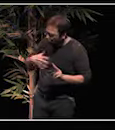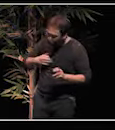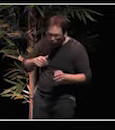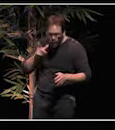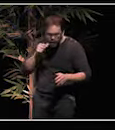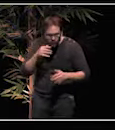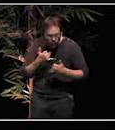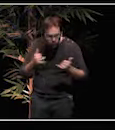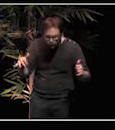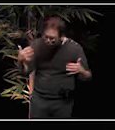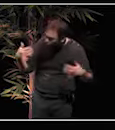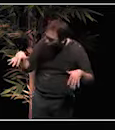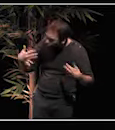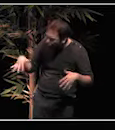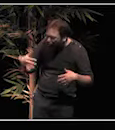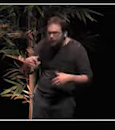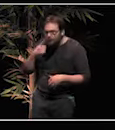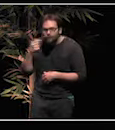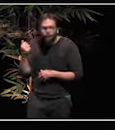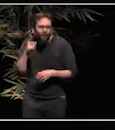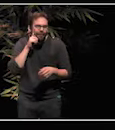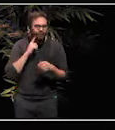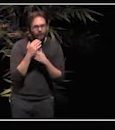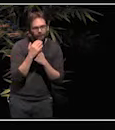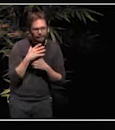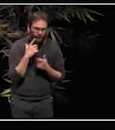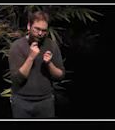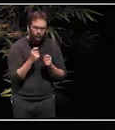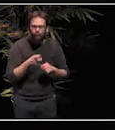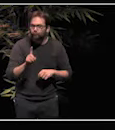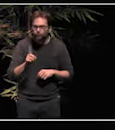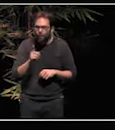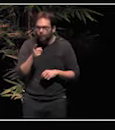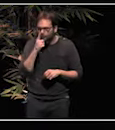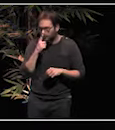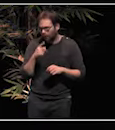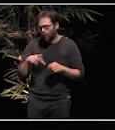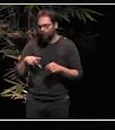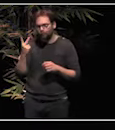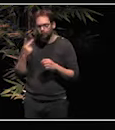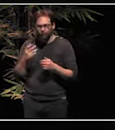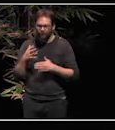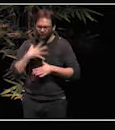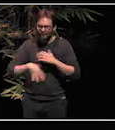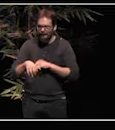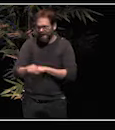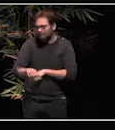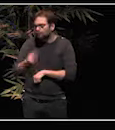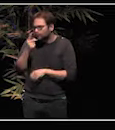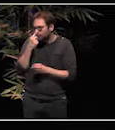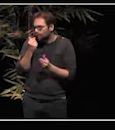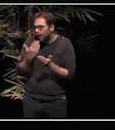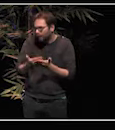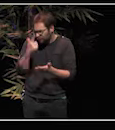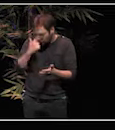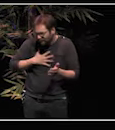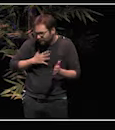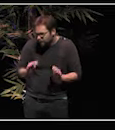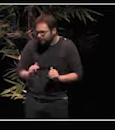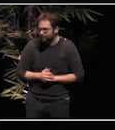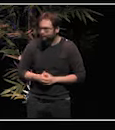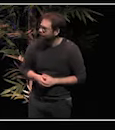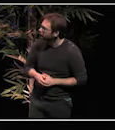de faire la même chose. Donc je ne suis pas sûr que les femmes se préservent et je pense qu'elles sont réellement un petit peu plus résistantes à la fatigue d'un point de vue musculaire. Et avec peut-être